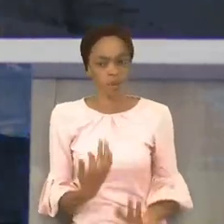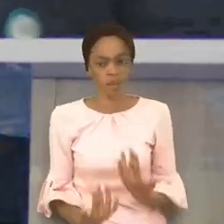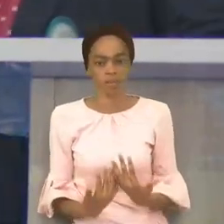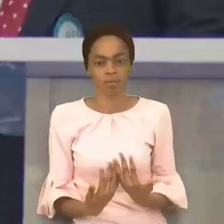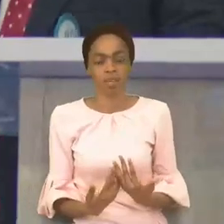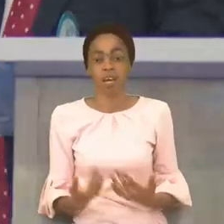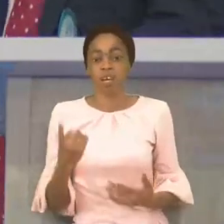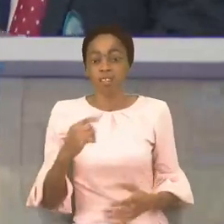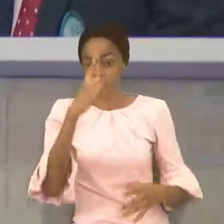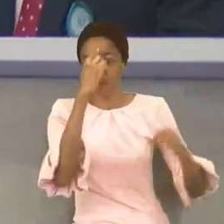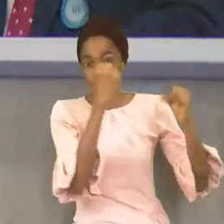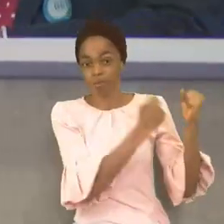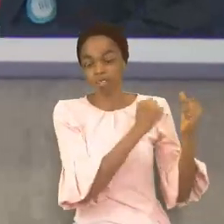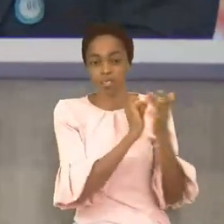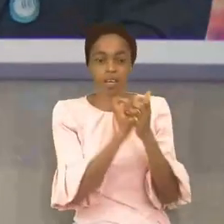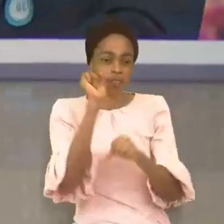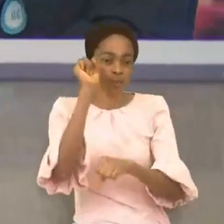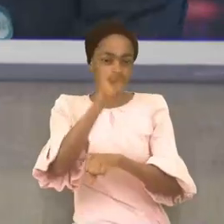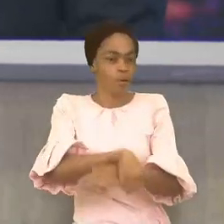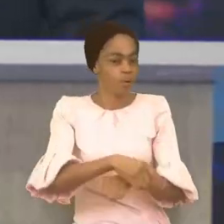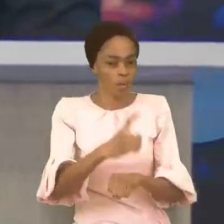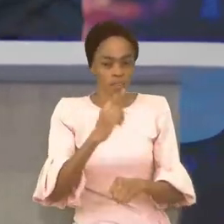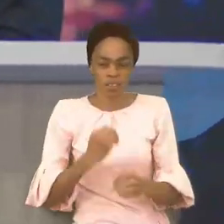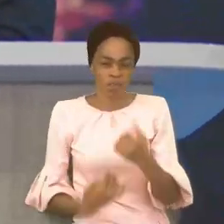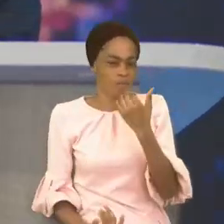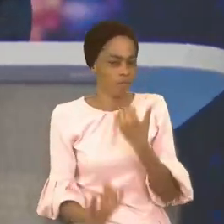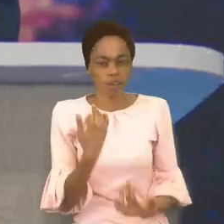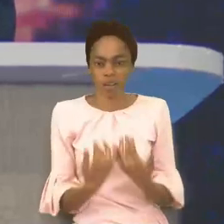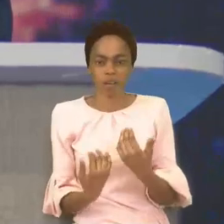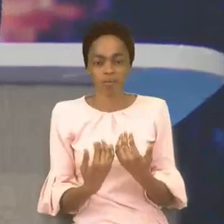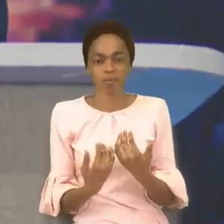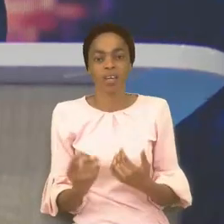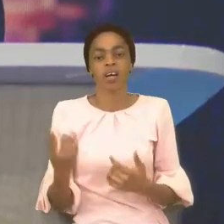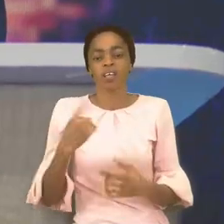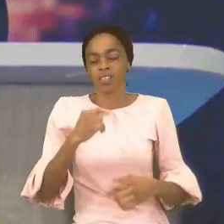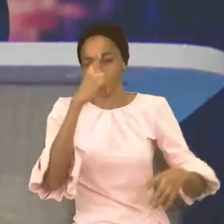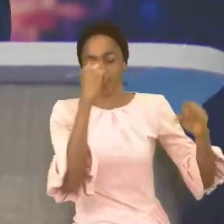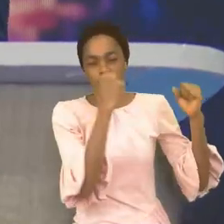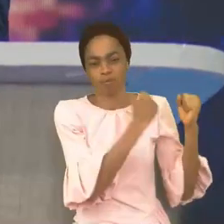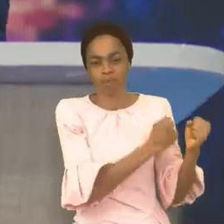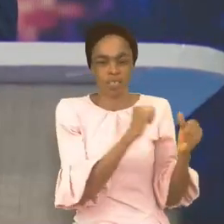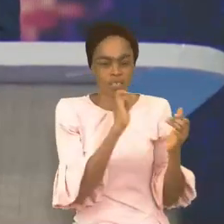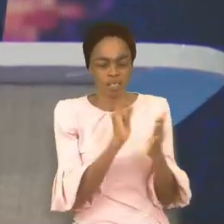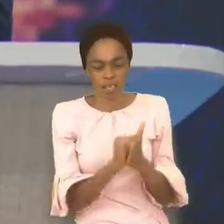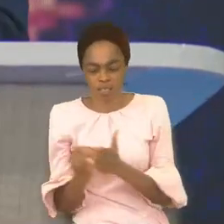foi qui triomphe du feu. La foi